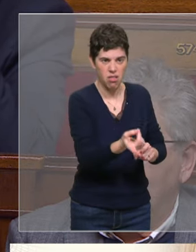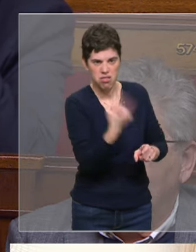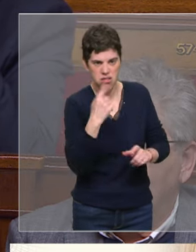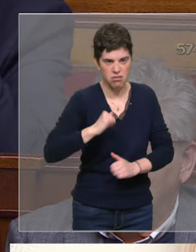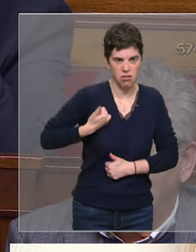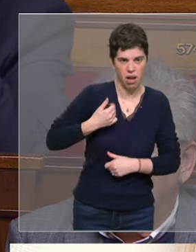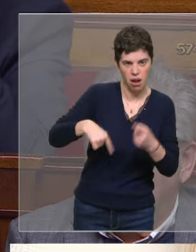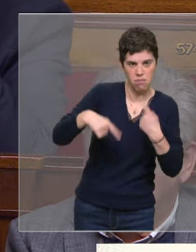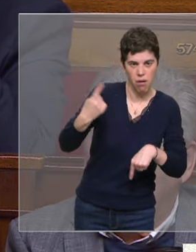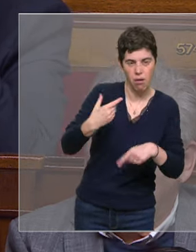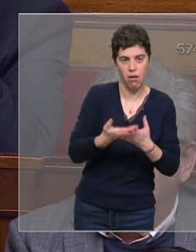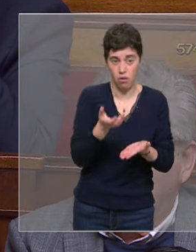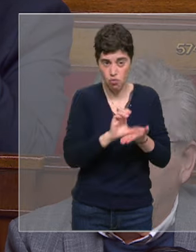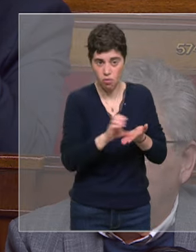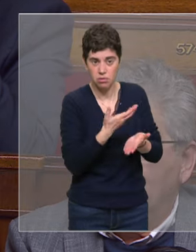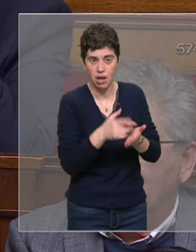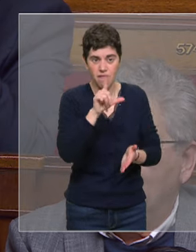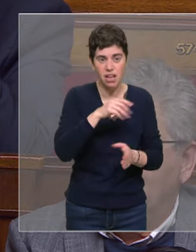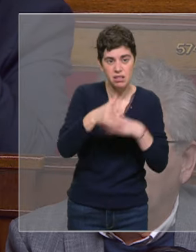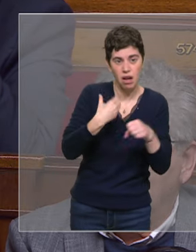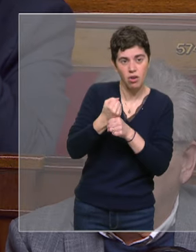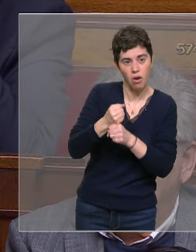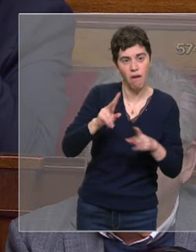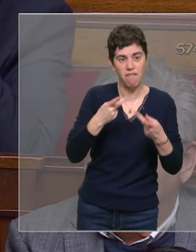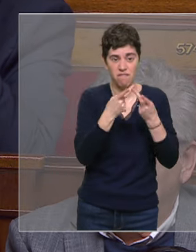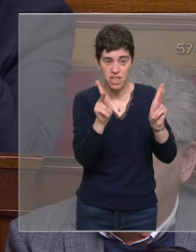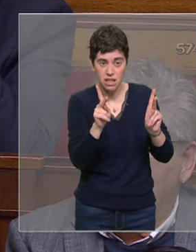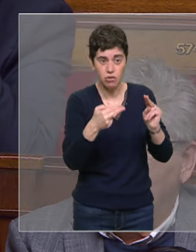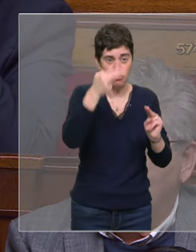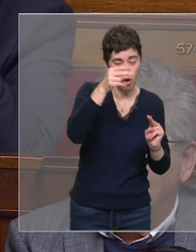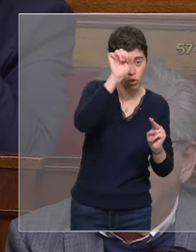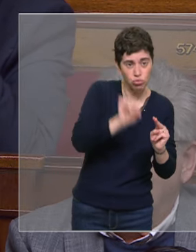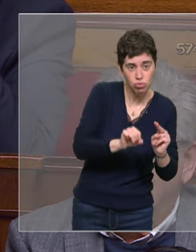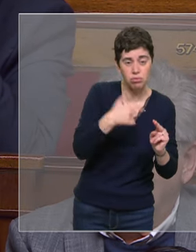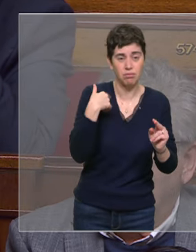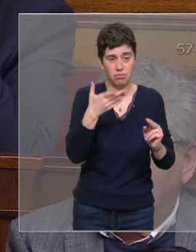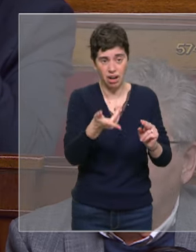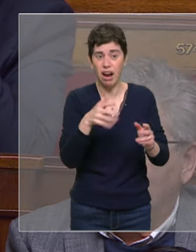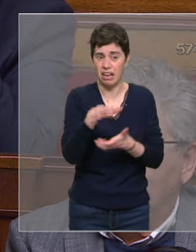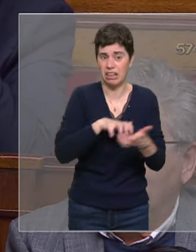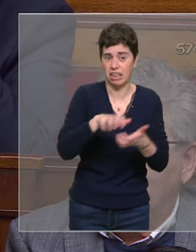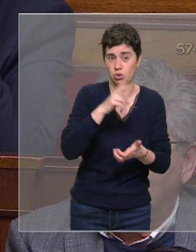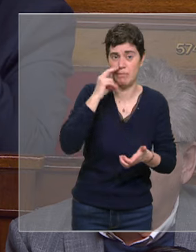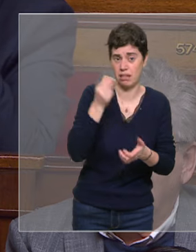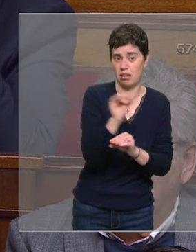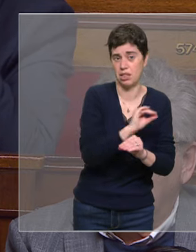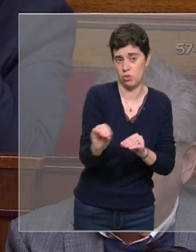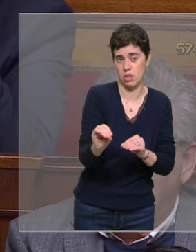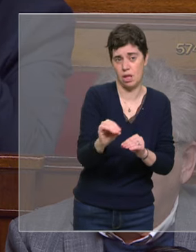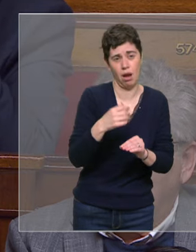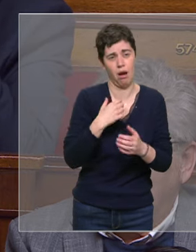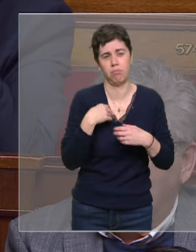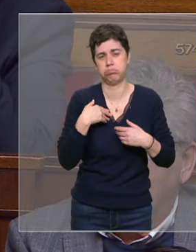Congo. Depuis 25 ans, la ville de Goma, le Nord et le Sud Kivu sont confrontés à une crise humanitaire et sécuritaire